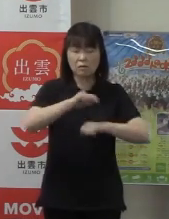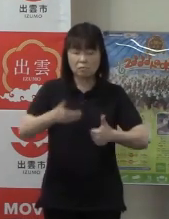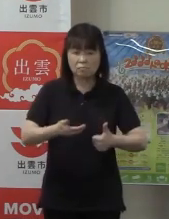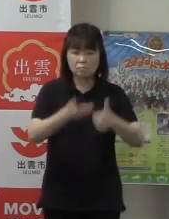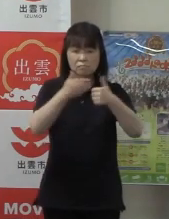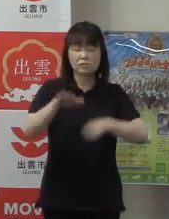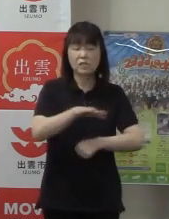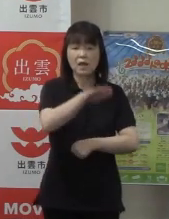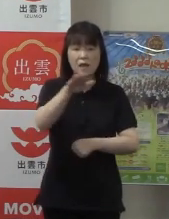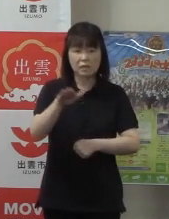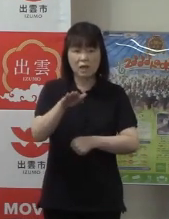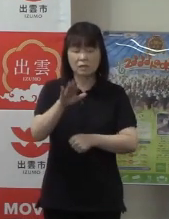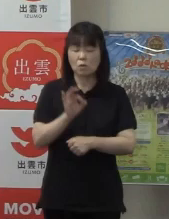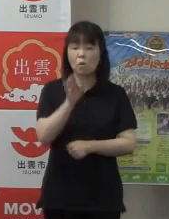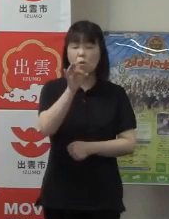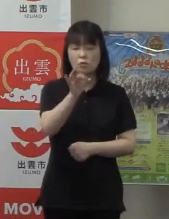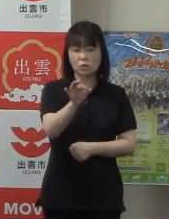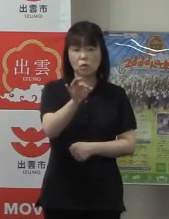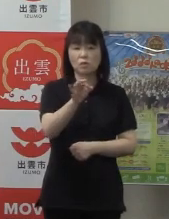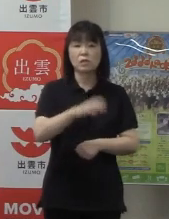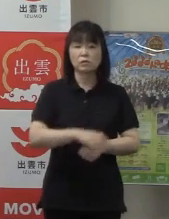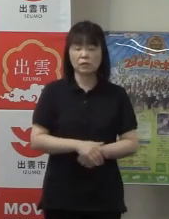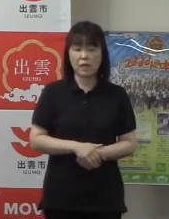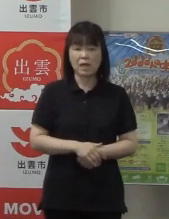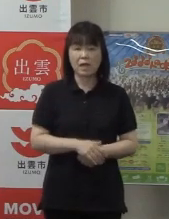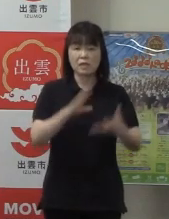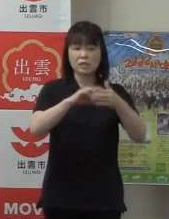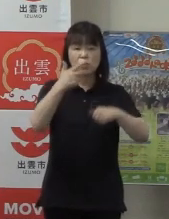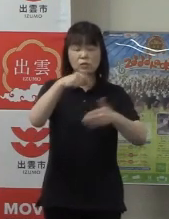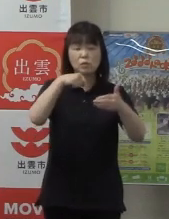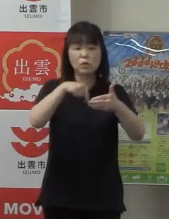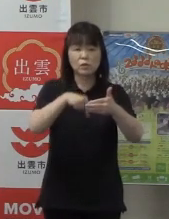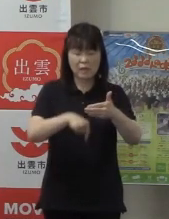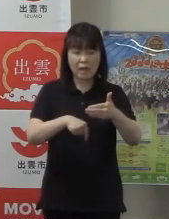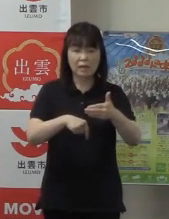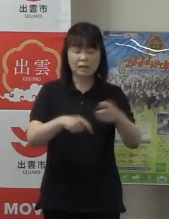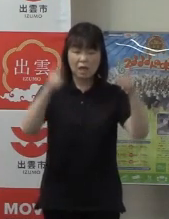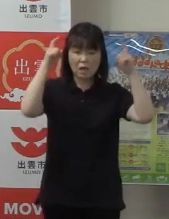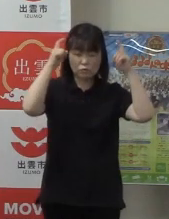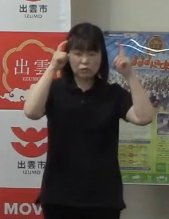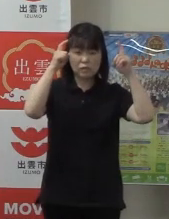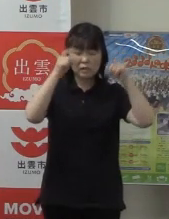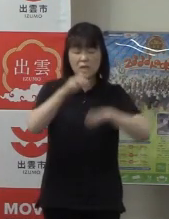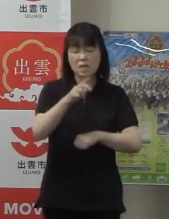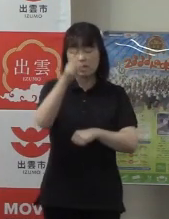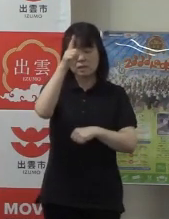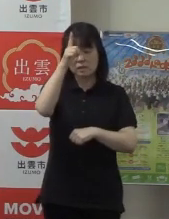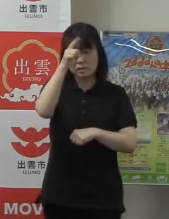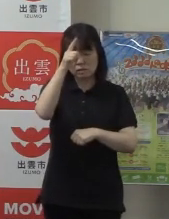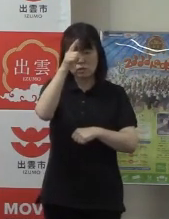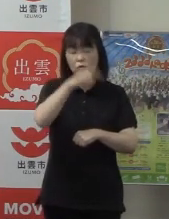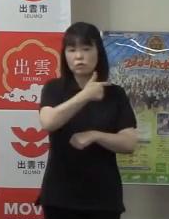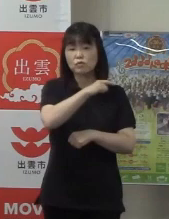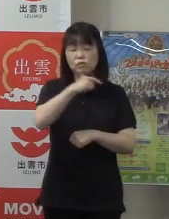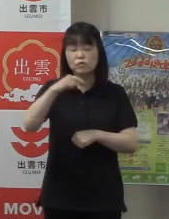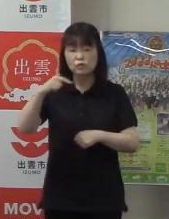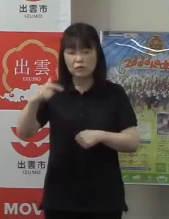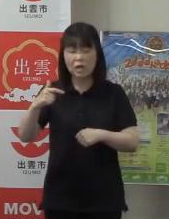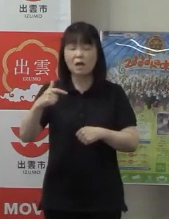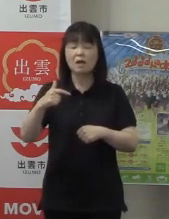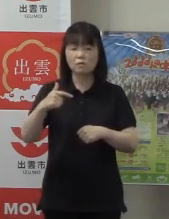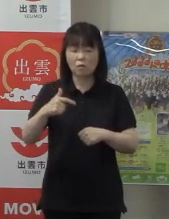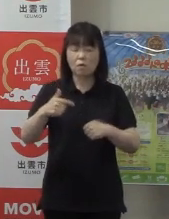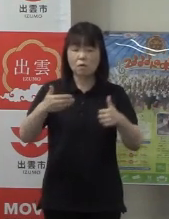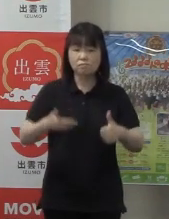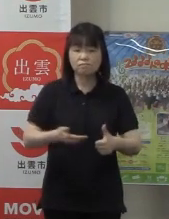への補助ということで、対象が市内で繁殖牛、肥育牛、搾乳牛、採